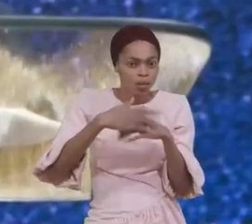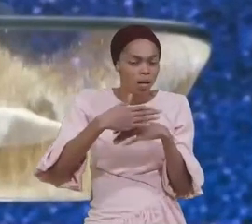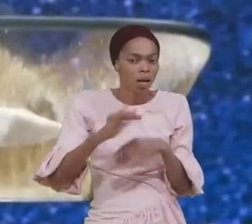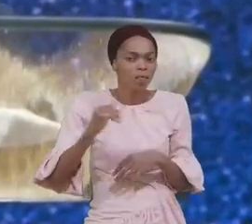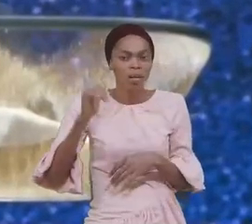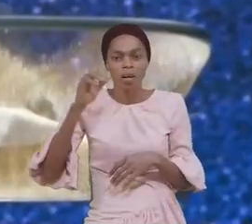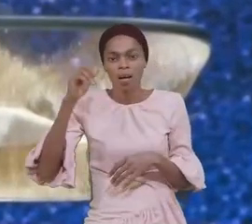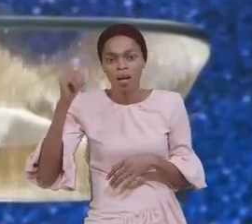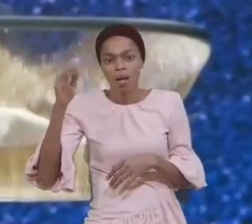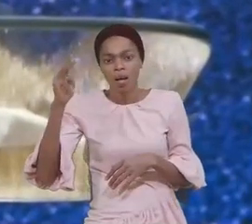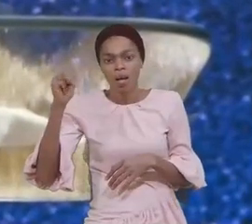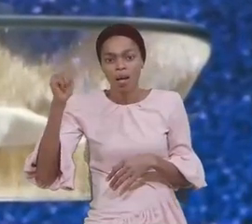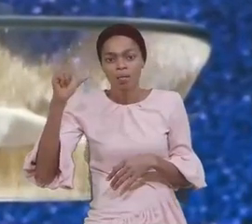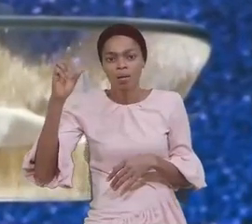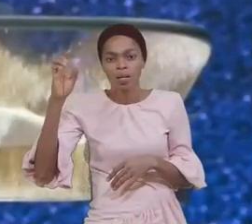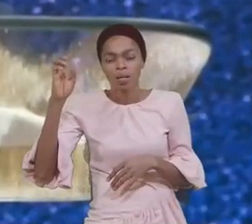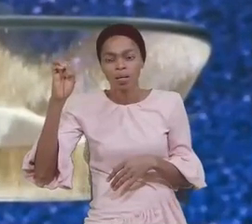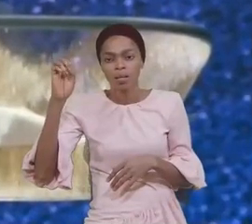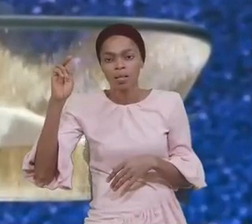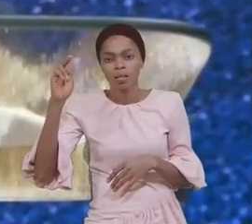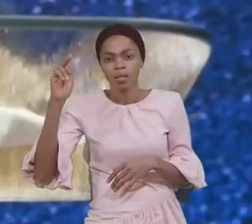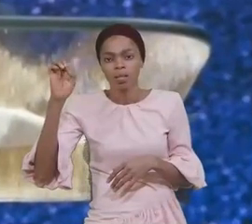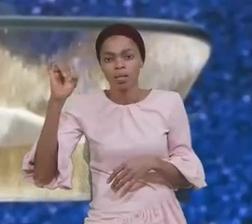Un nouveau départ,